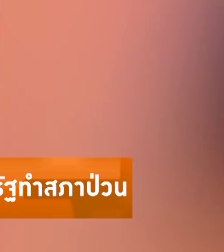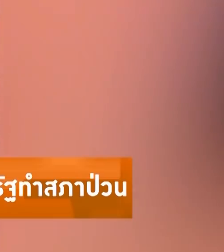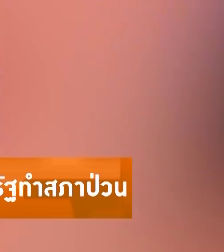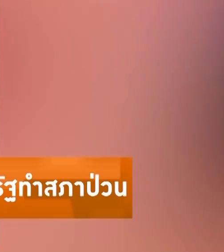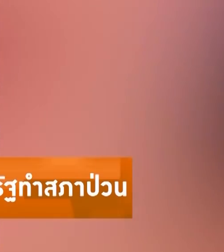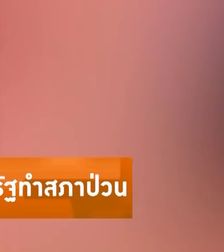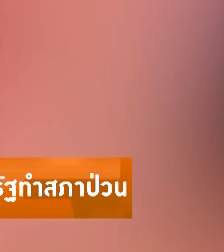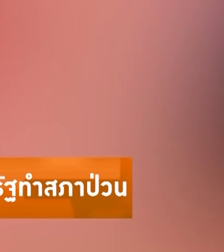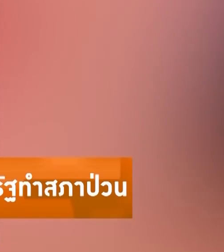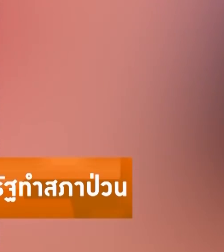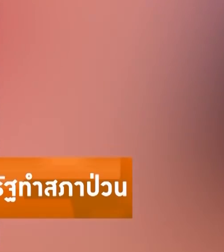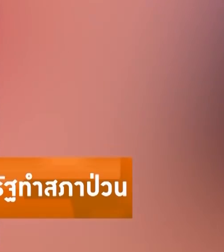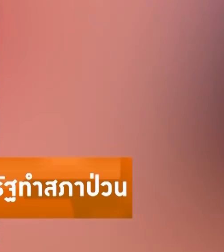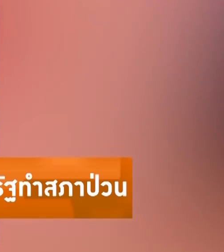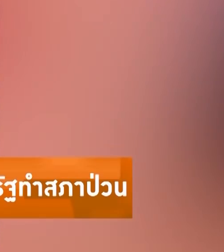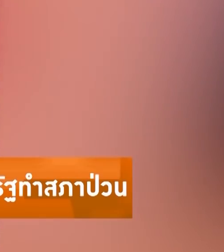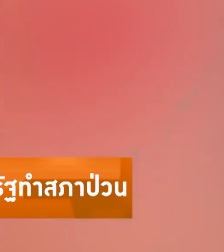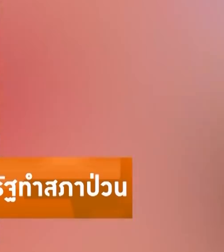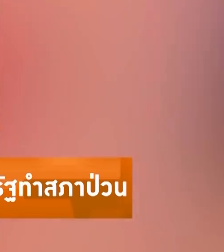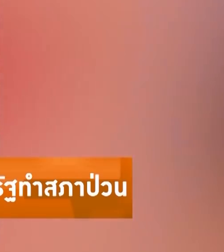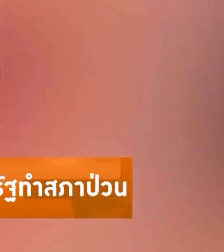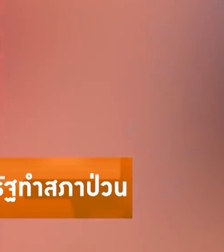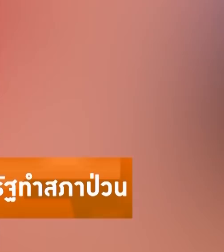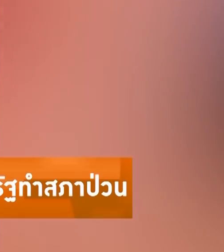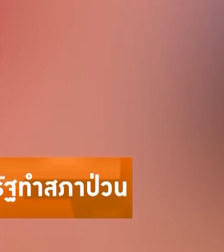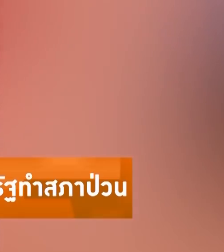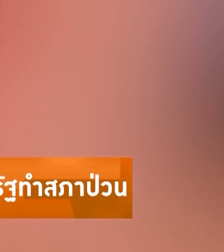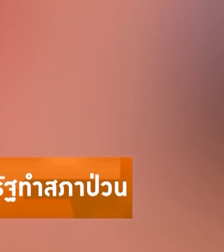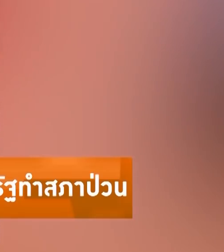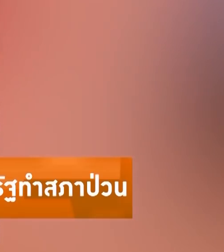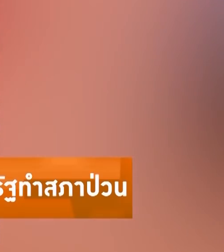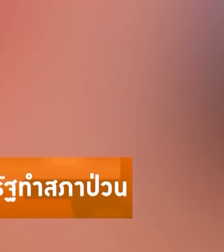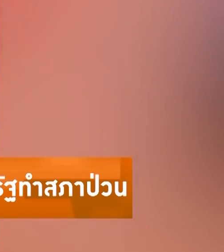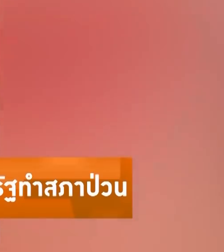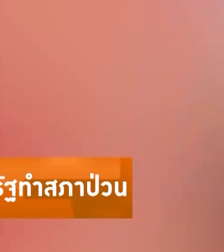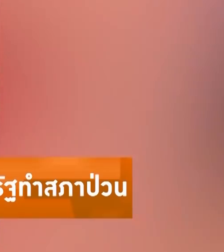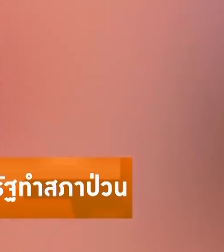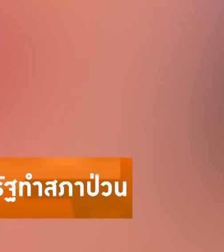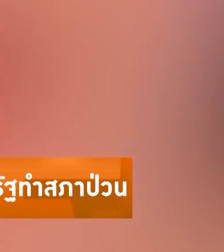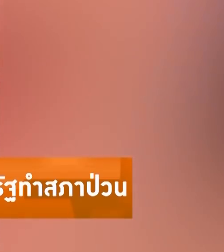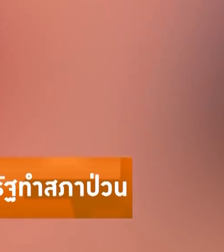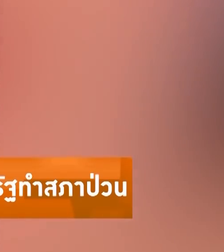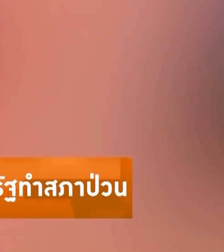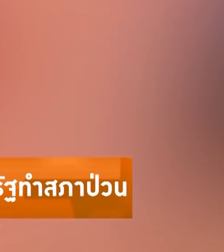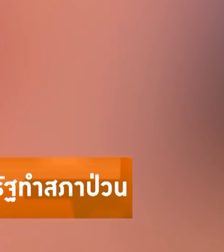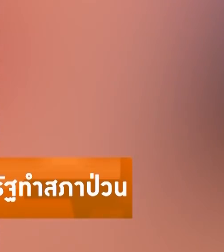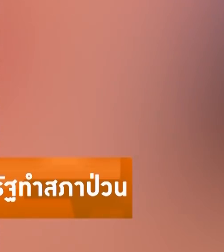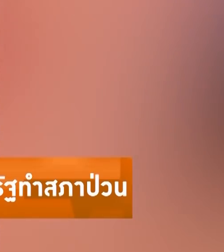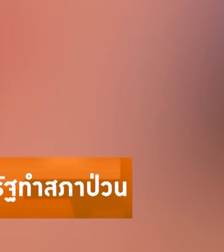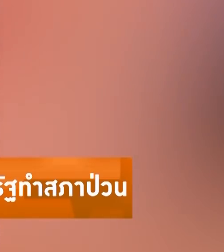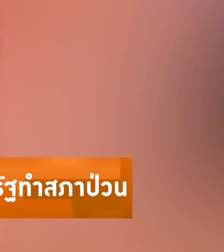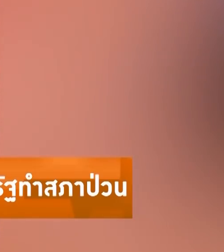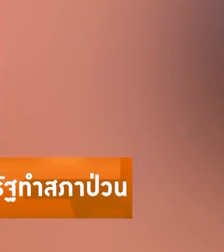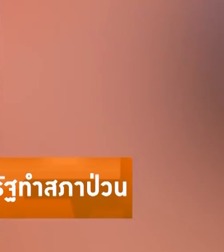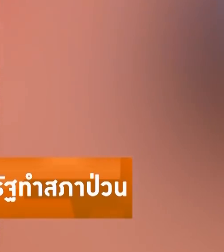เป็นดารานักแสดงที่สนใจเรื่องการเมืองแล้วก็วิจารณ์นะครับเหมือนประชาชนทั่วไปว่าการที่มันเกิดสะพานร่วมเนี่ยมันคือการที่ส.ส.